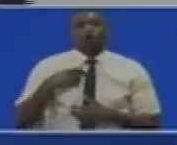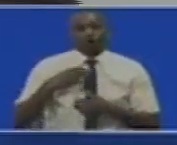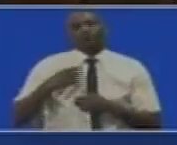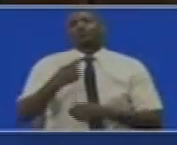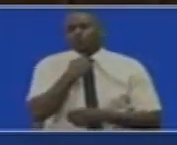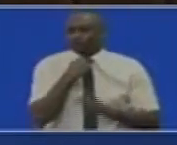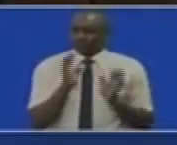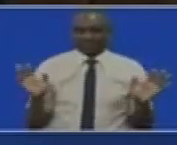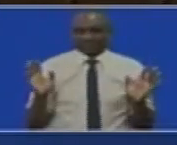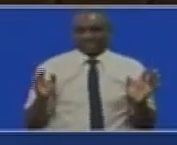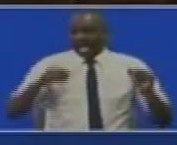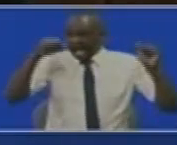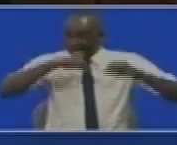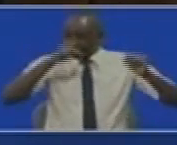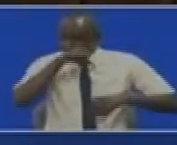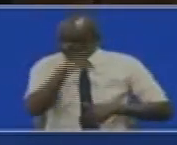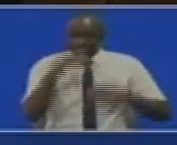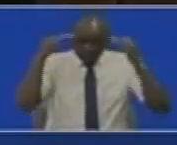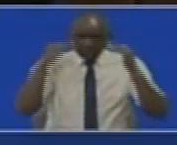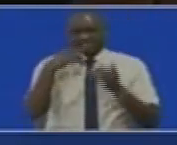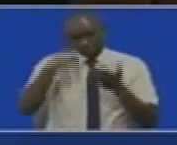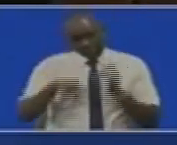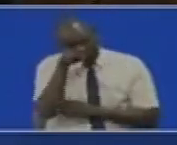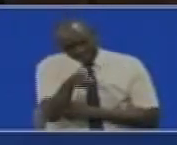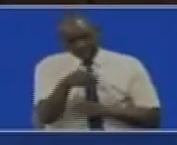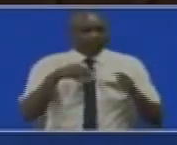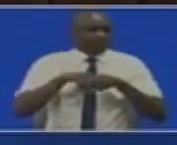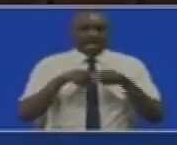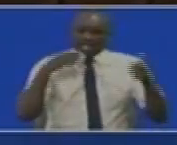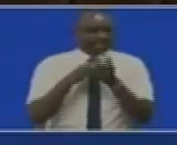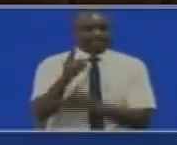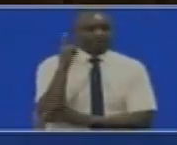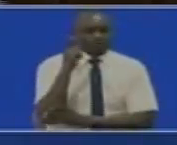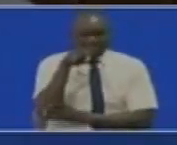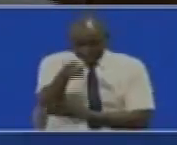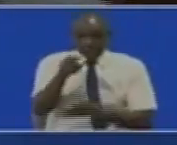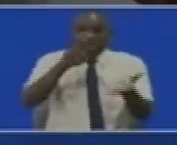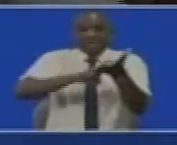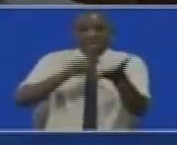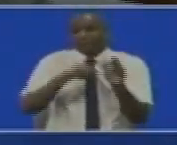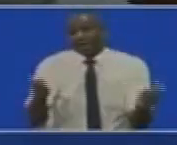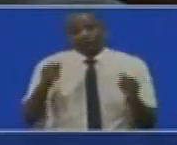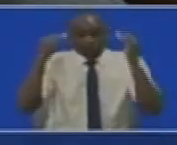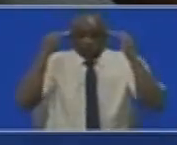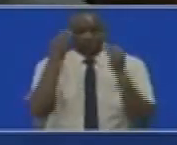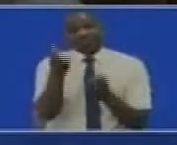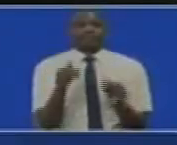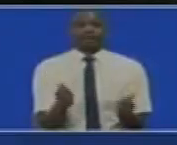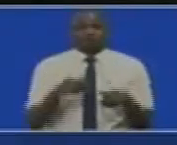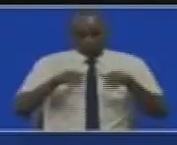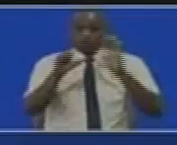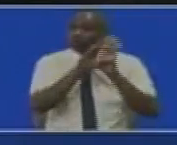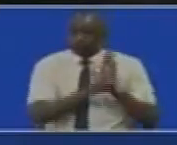union. Mkataba ambao mahakama imesisitiza kwamba sio halali, manake haujaratibiwa katika mahakama ilivyo